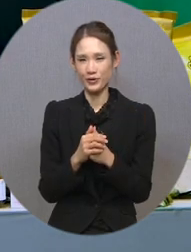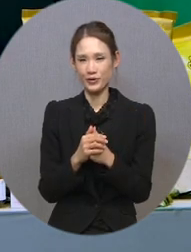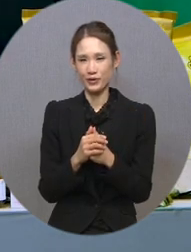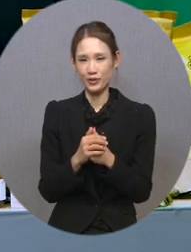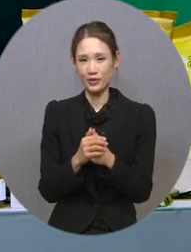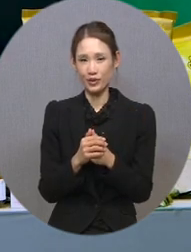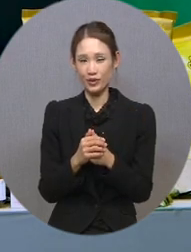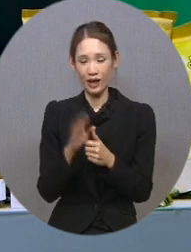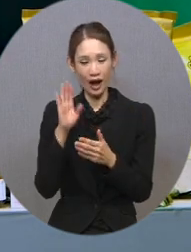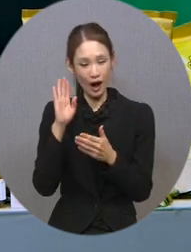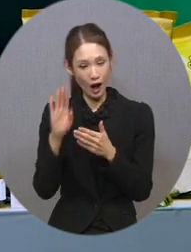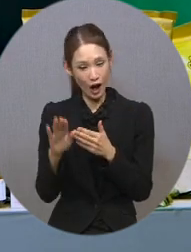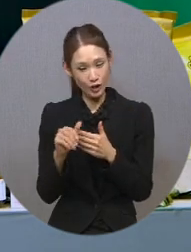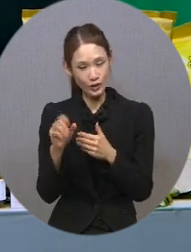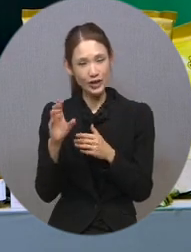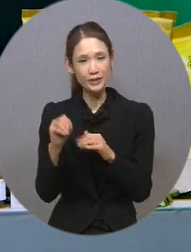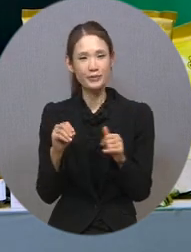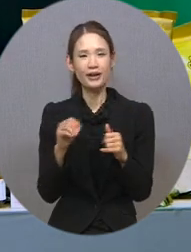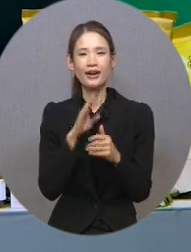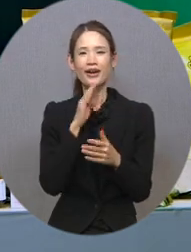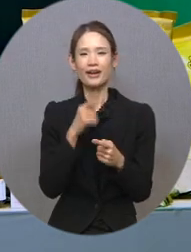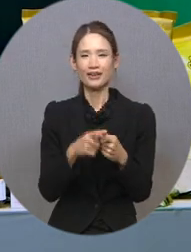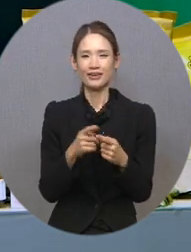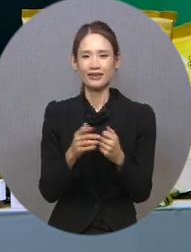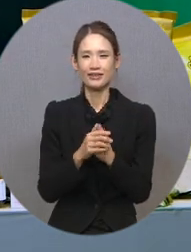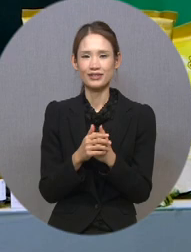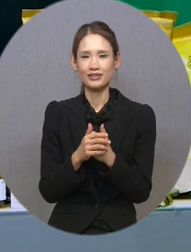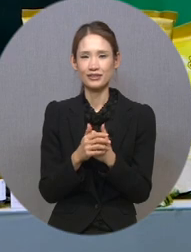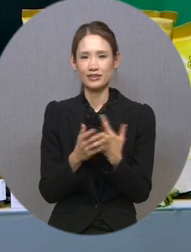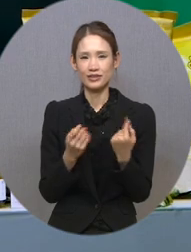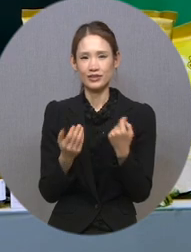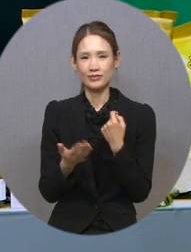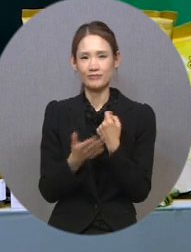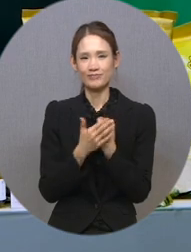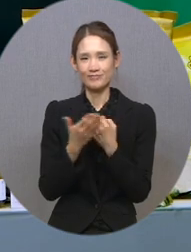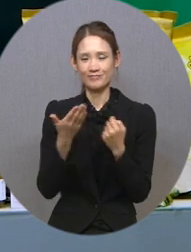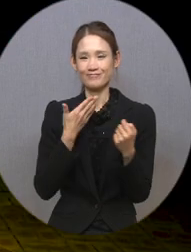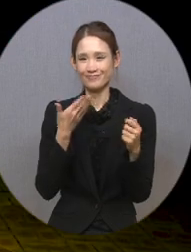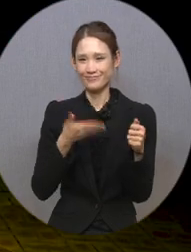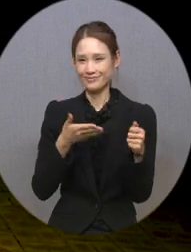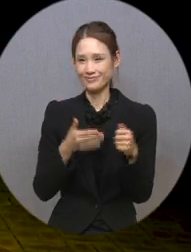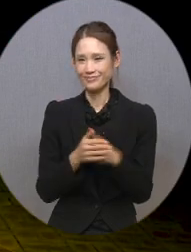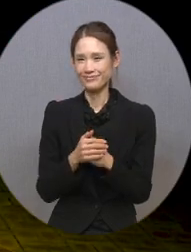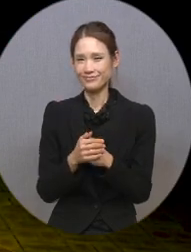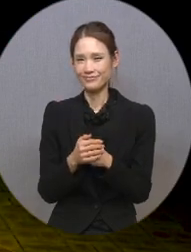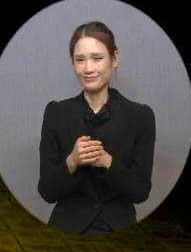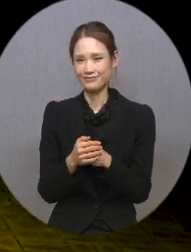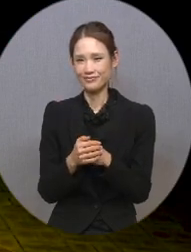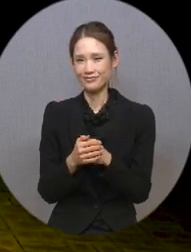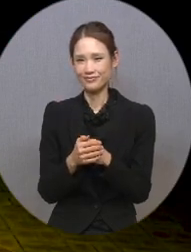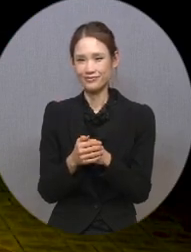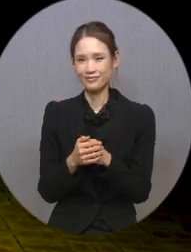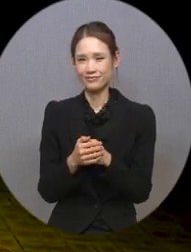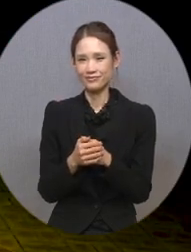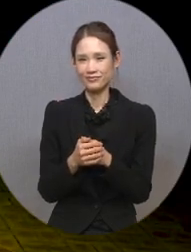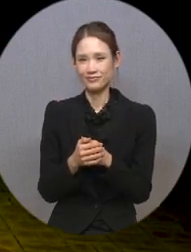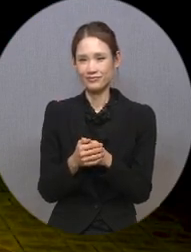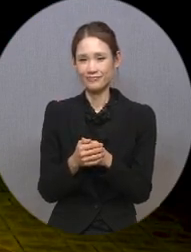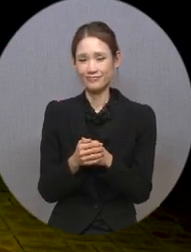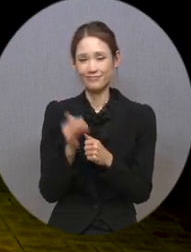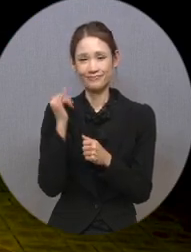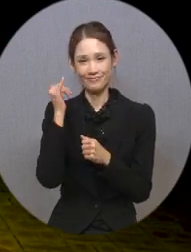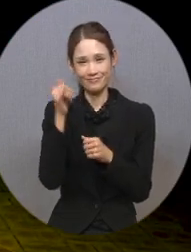좀 있으면 50만 찍겠다. 아 당연합니다. 이야 이렇습니다. 남도장터 좀만 도와주시죠. 도와주세요.